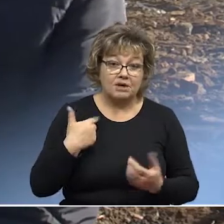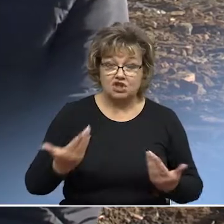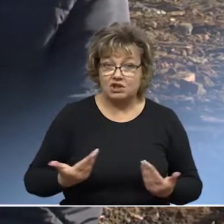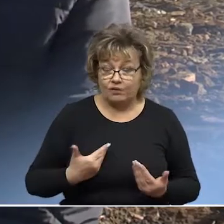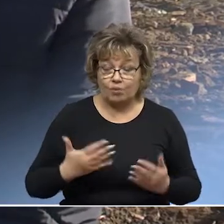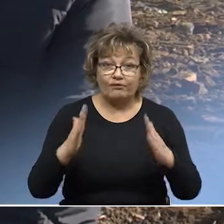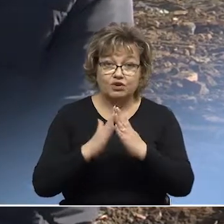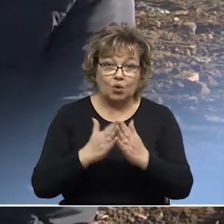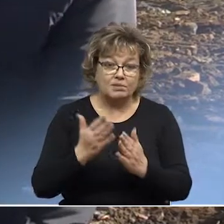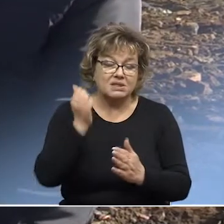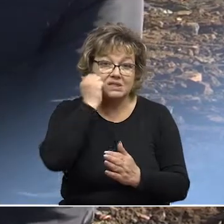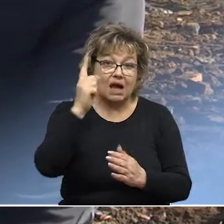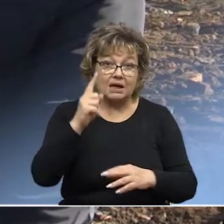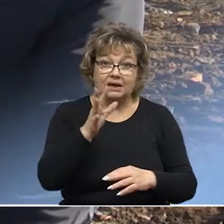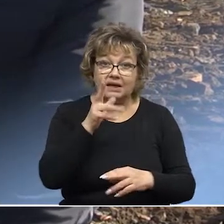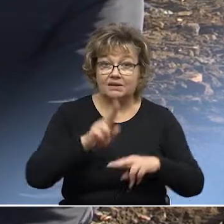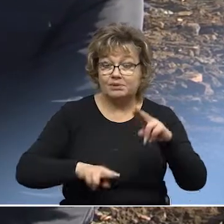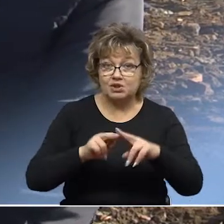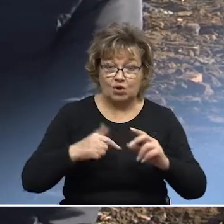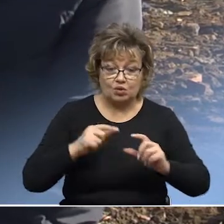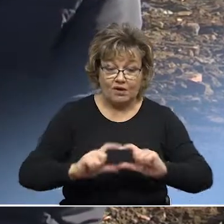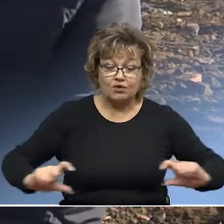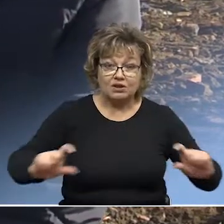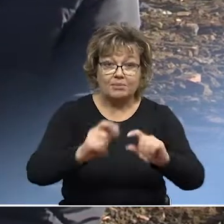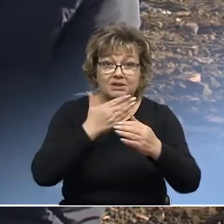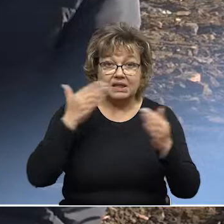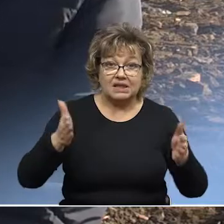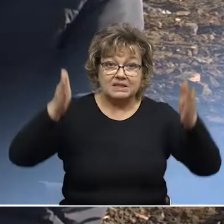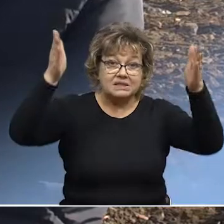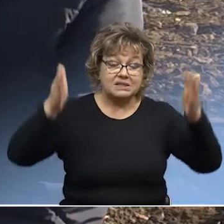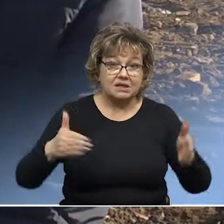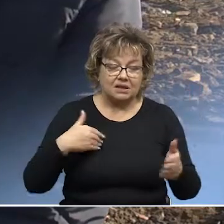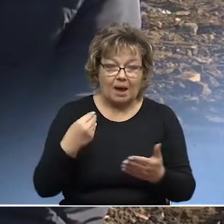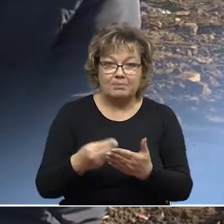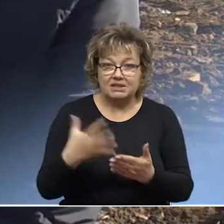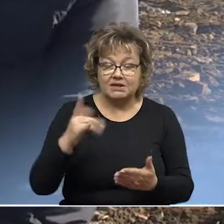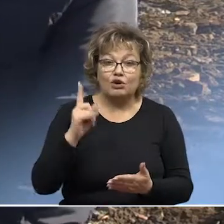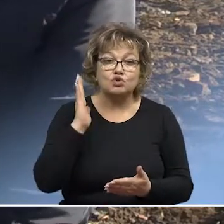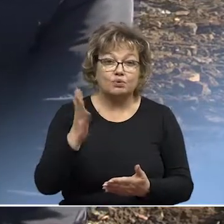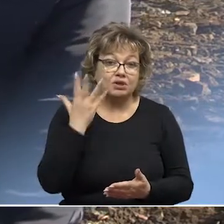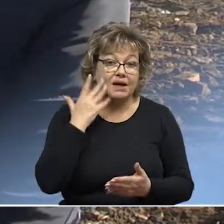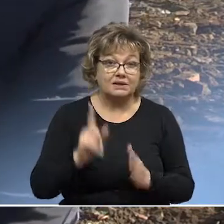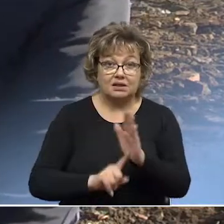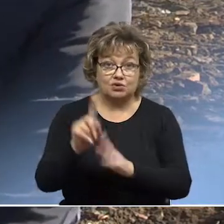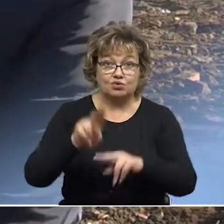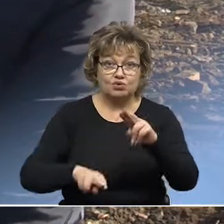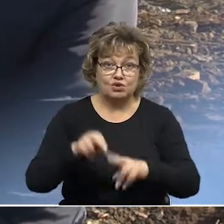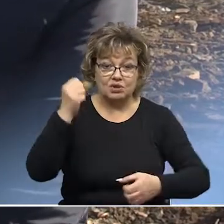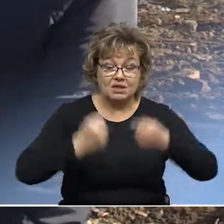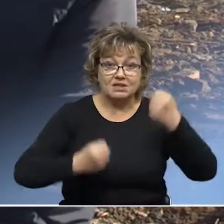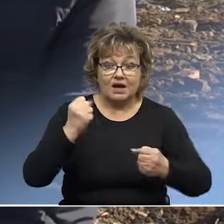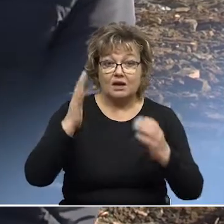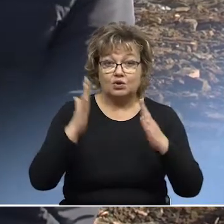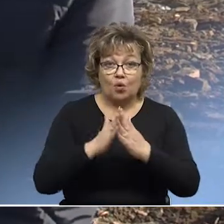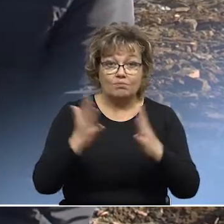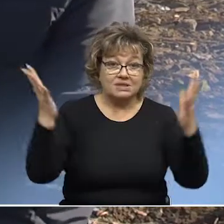очень старых лет постройки, практически у него нет фундамента, навесные стены. И я представляю, что будет, когда начнется здесь стройка, будут сваи, этот